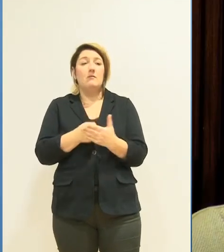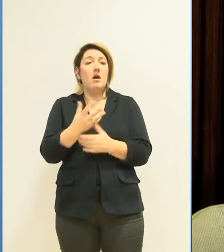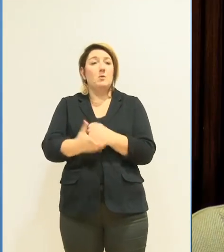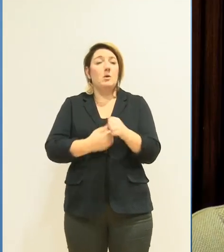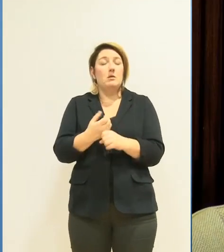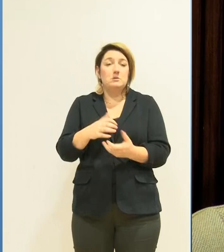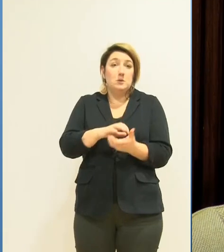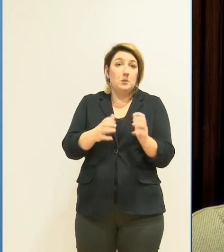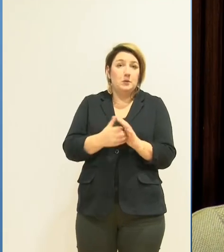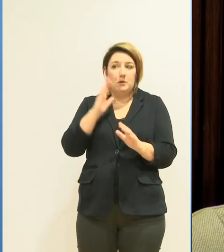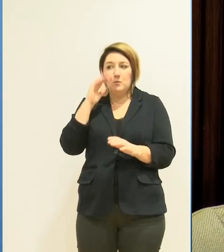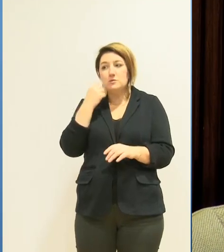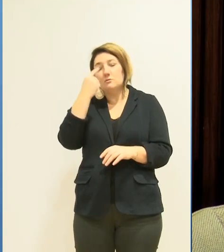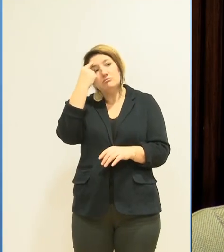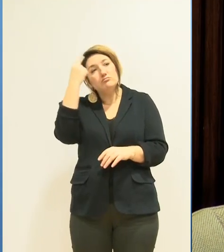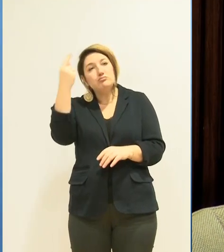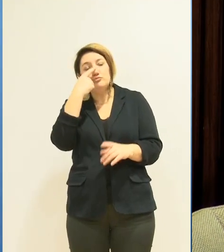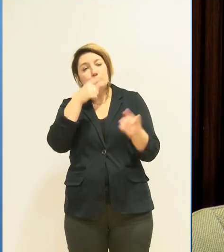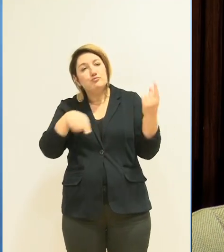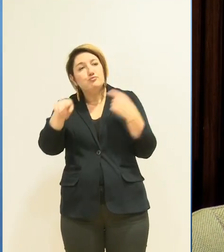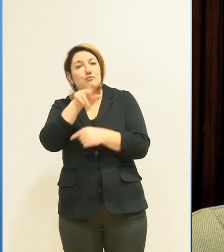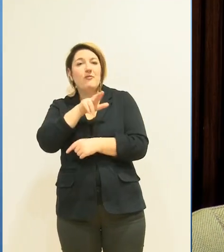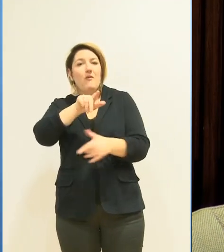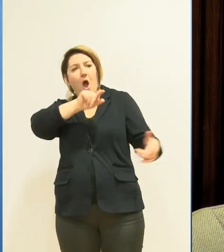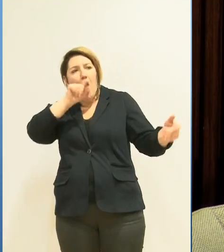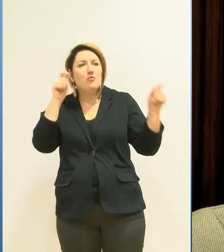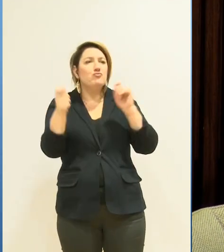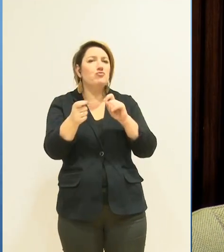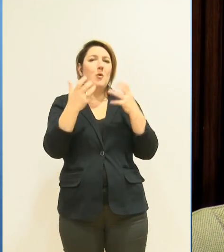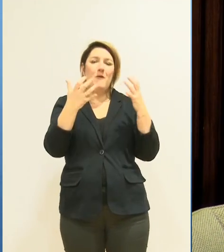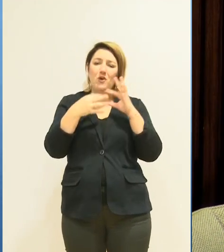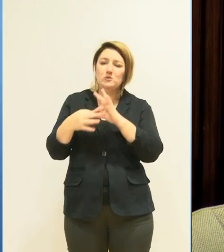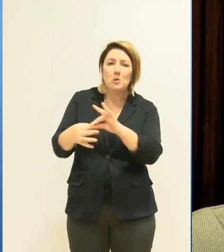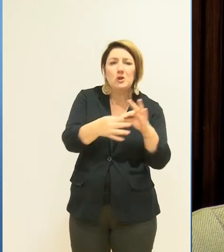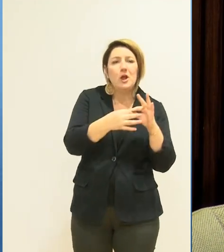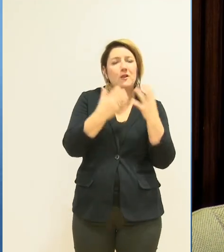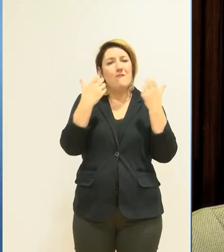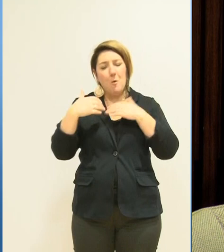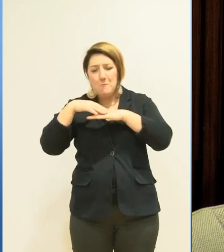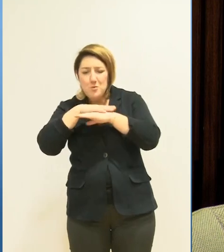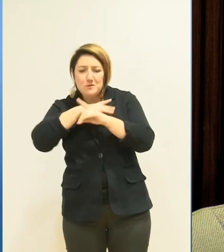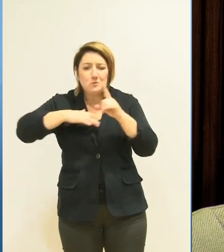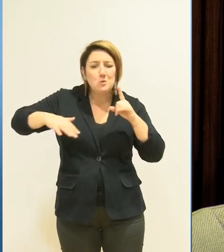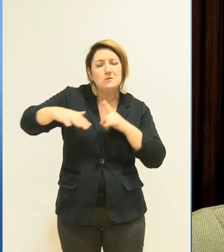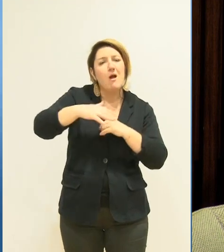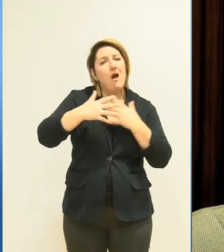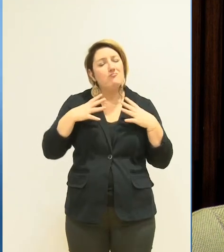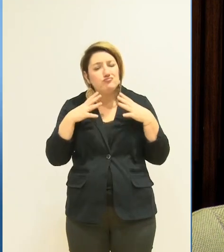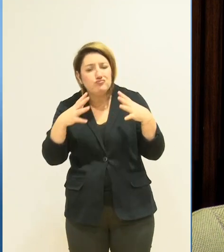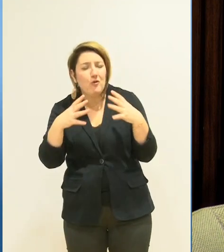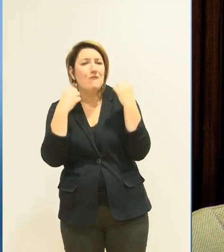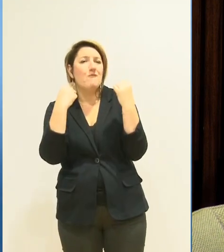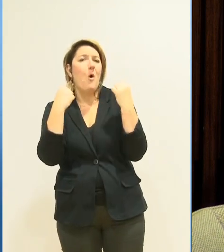à un virage que vous affichez enfin une volonté forte en matière de solidarité avec des politiques sociales et d'accompagnement de la transition